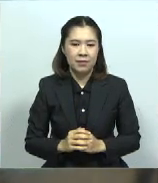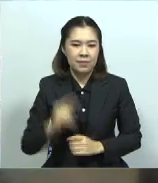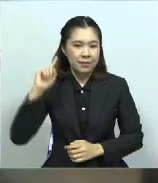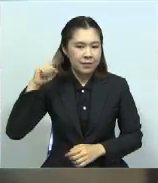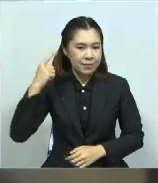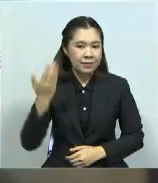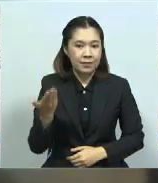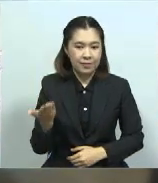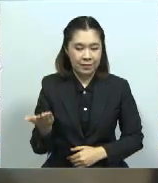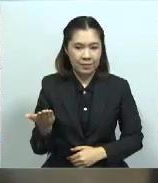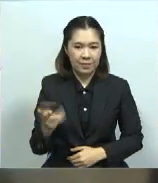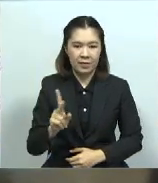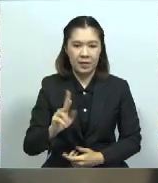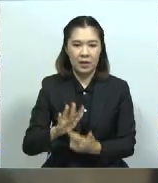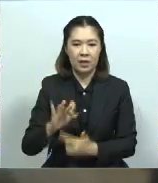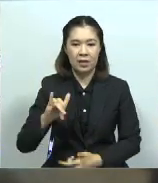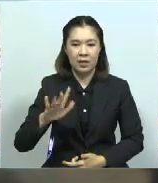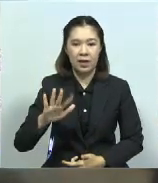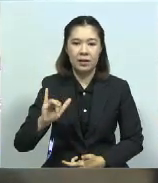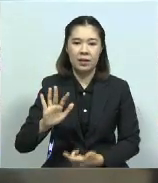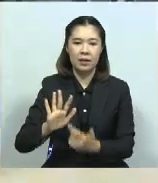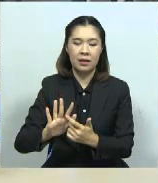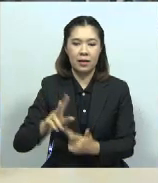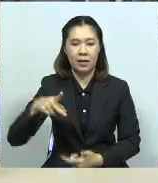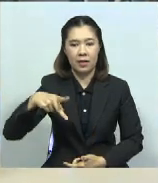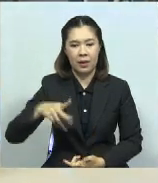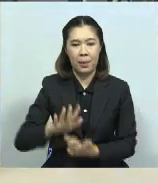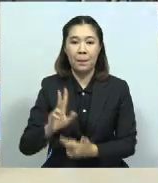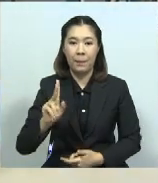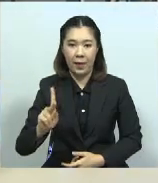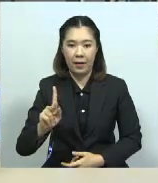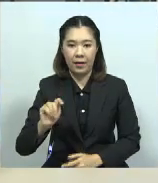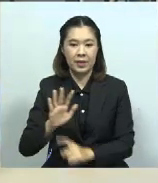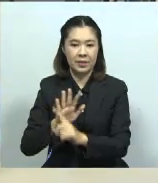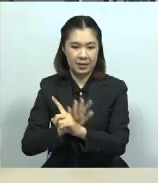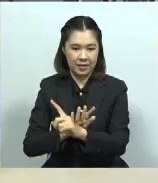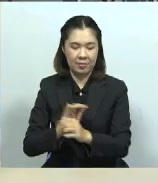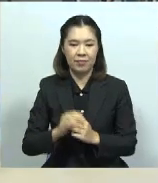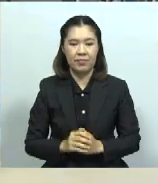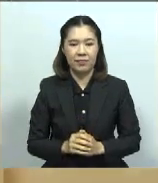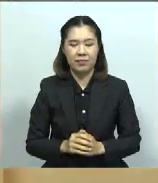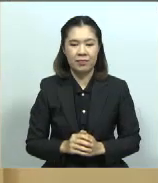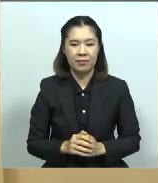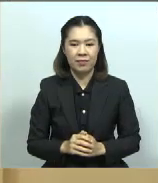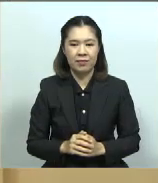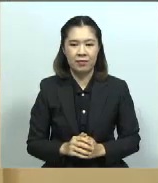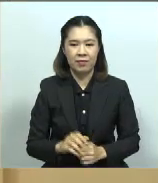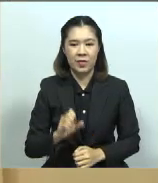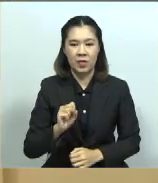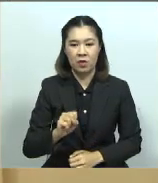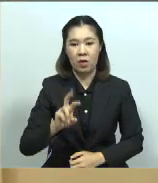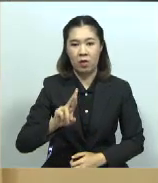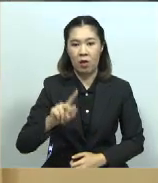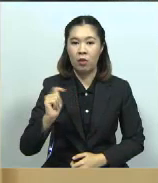าวกัญญาพักตันติพิพัฒน์พงศ์ประธานสภาผู้ส่งออกสินค้าทางเรือแห่งประเทศไทยหรือว่าสรท.บ